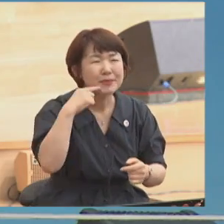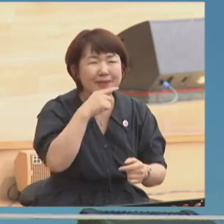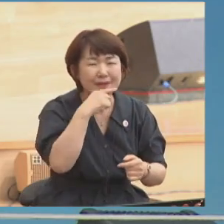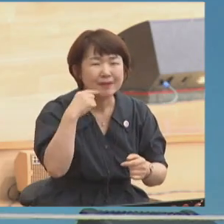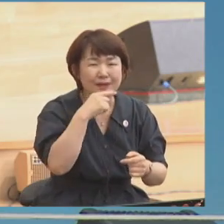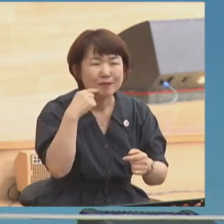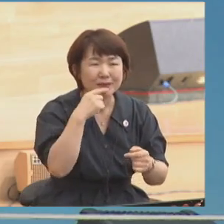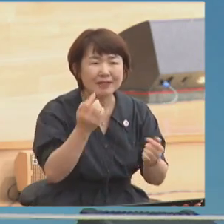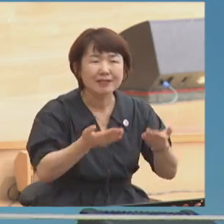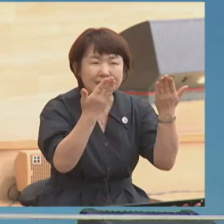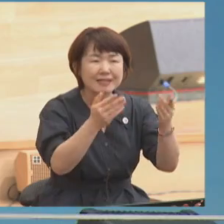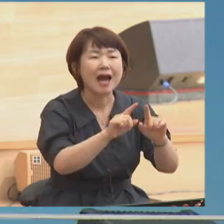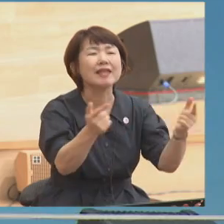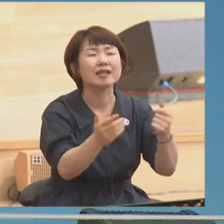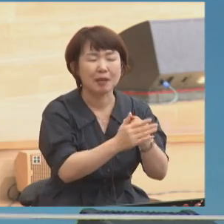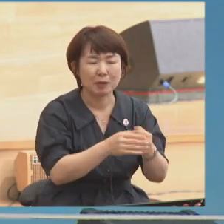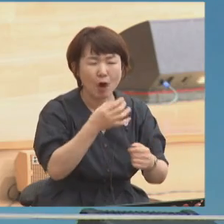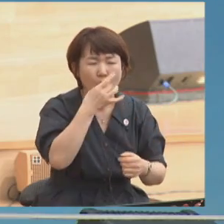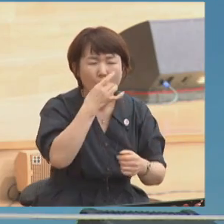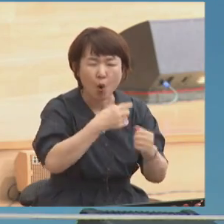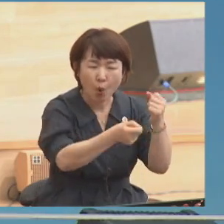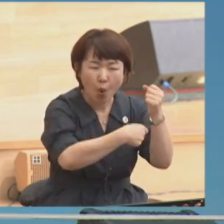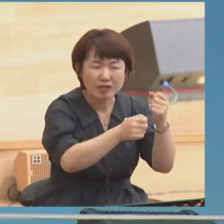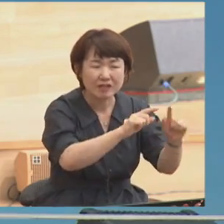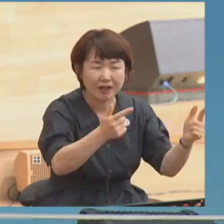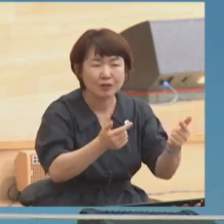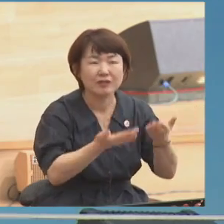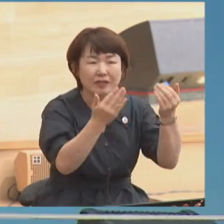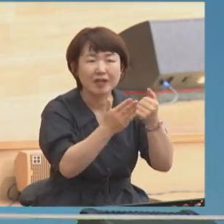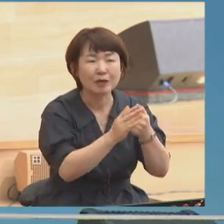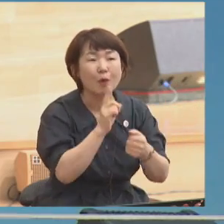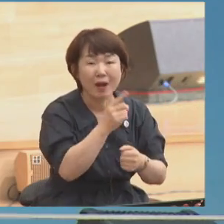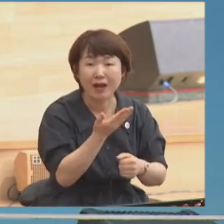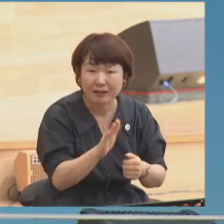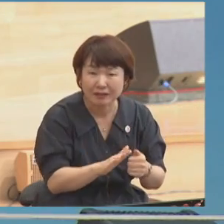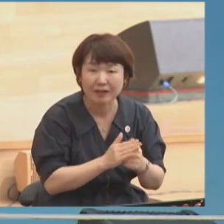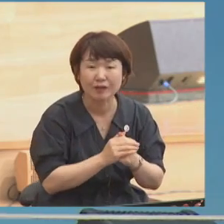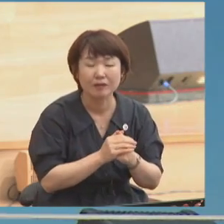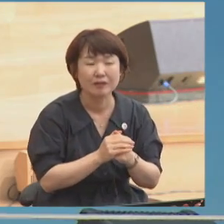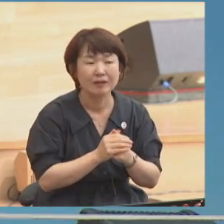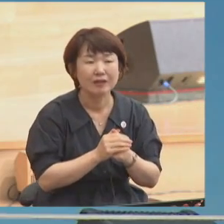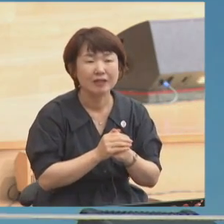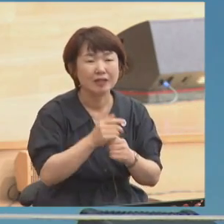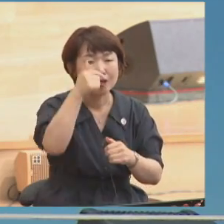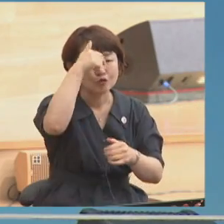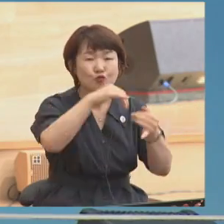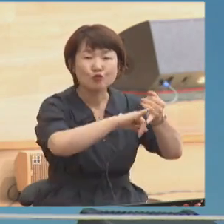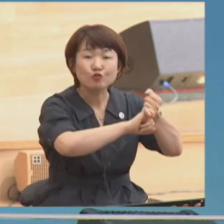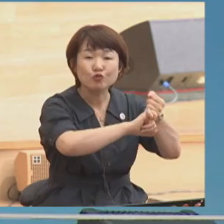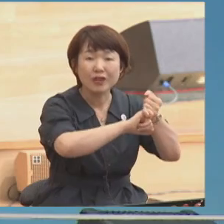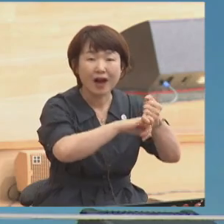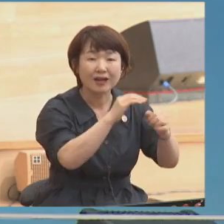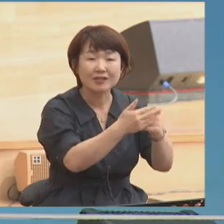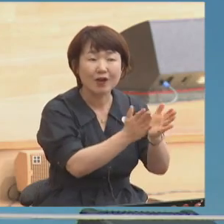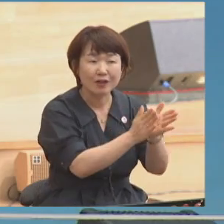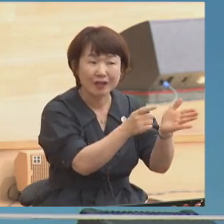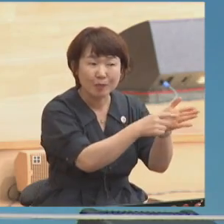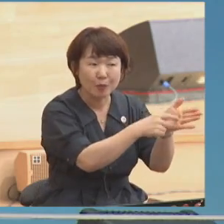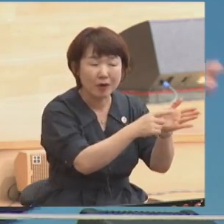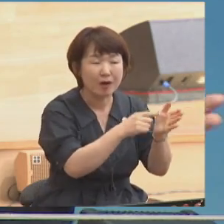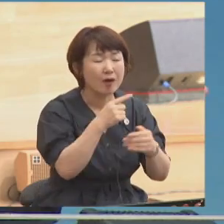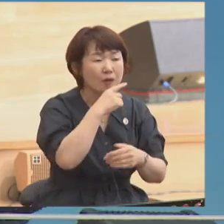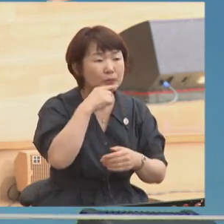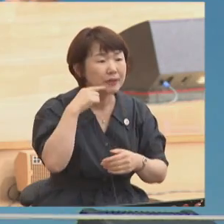때문이다, 곡식으로 제사를 드렸기 때문이다 그렇게 말합니다. 물론 우리 구약 성경에 주님의